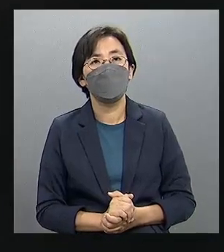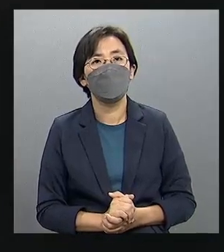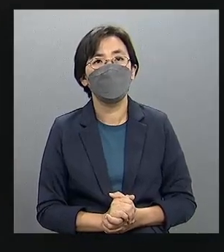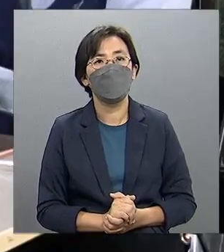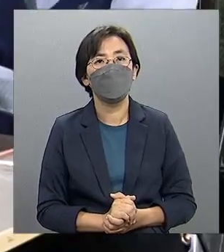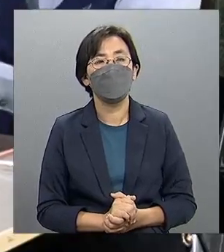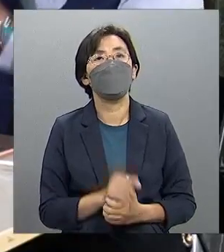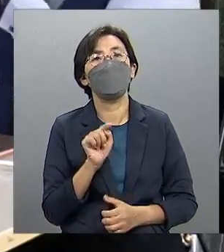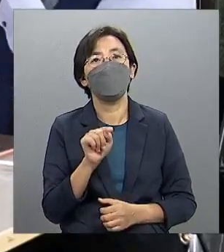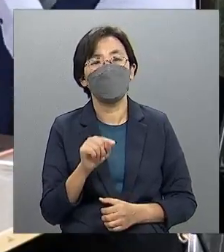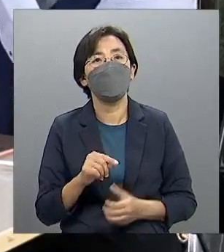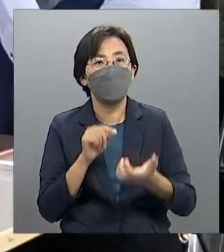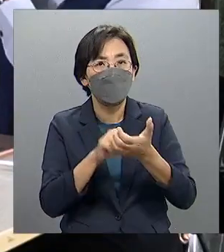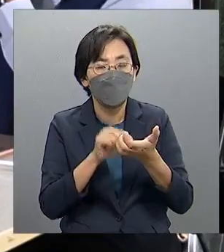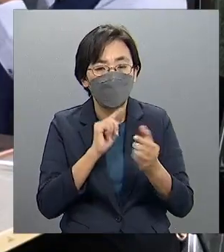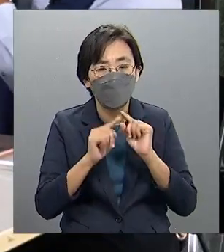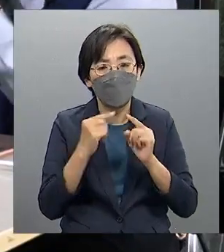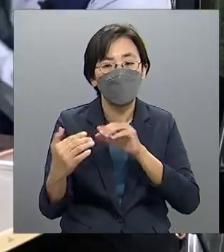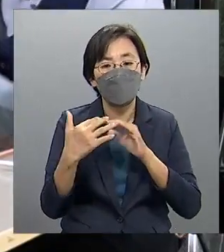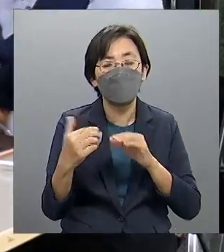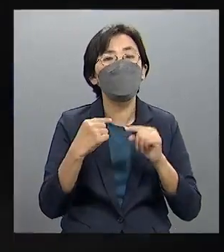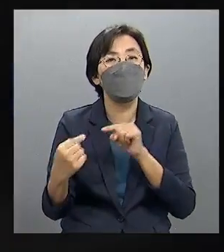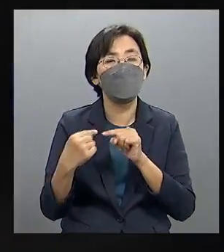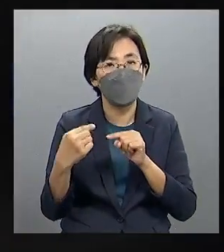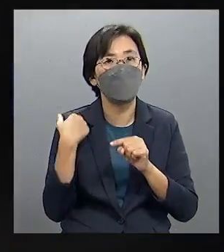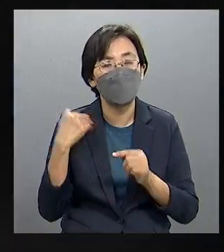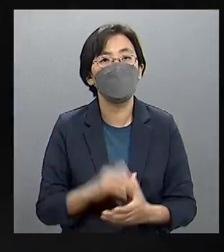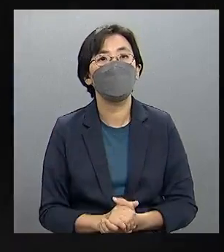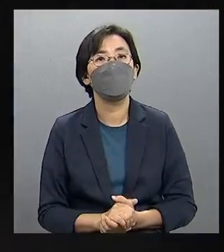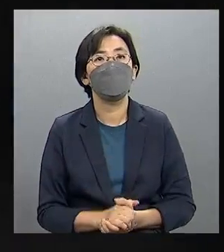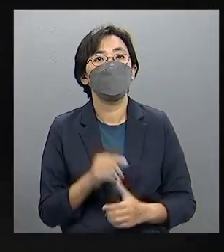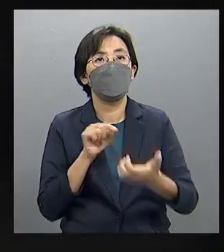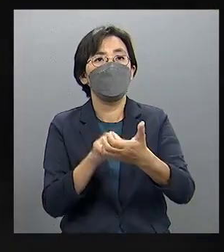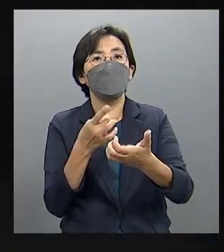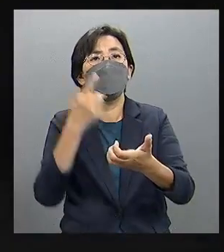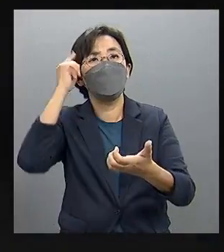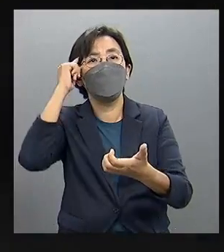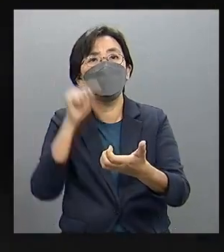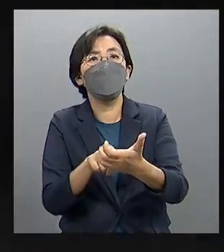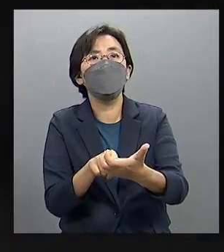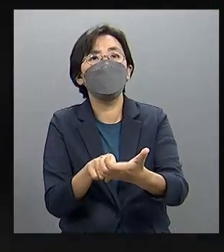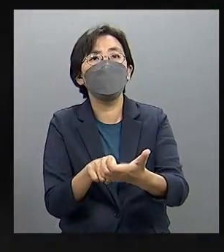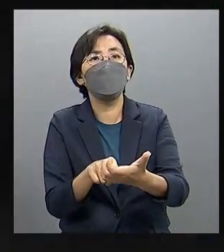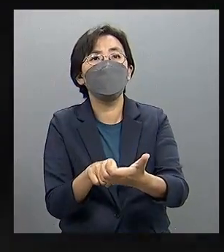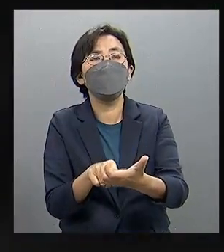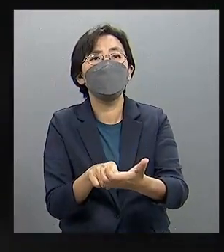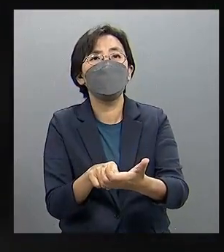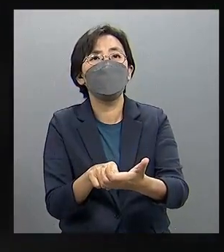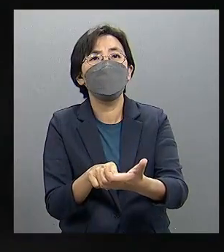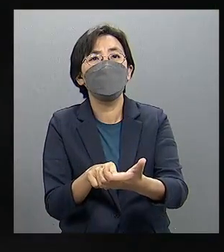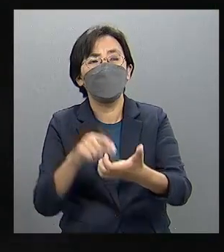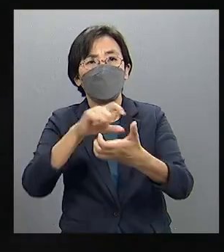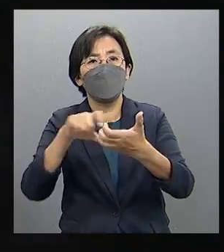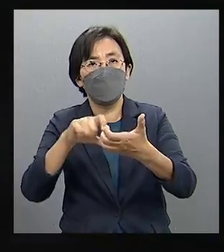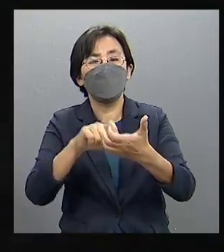ะไปคุยต่อนี้ยังไม่เท่าไหร ่ครับ แต่ถ้าบางอันอย่างเงี้ยไม่รู้แล้วคืออะไร ไม่เคยเห็น เขาเรียกว่าเป็นช็อต URL ช็อต